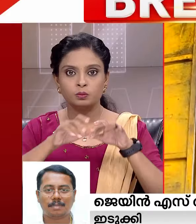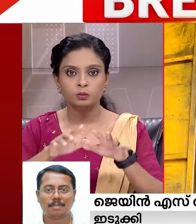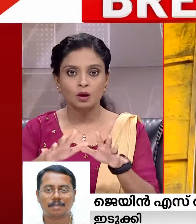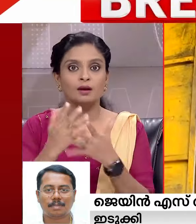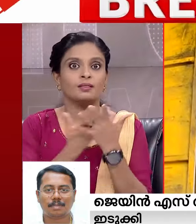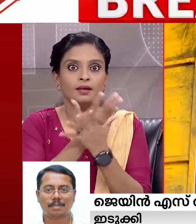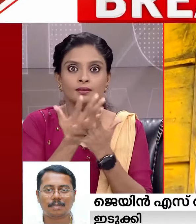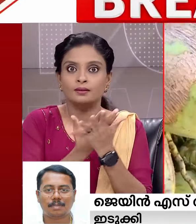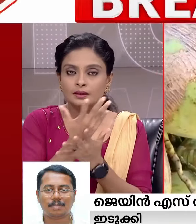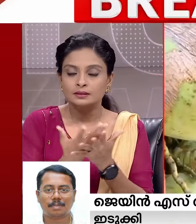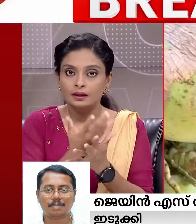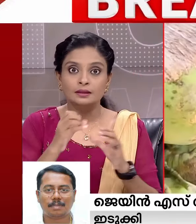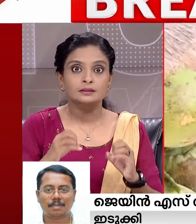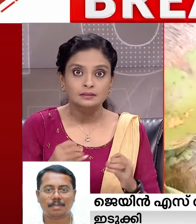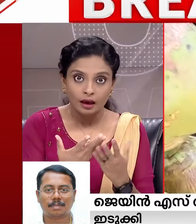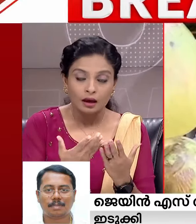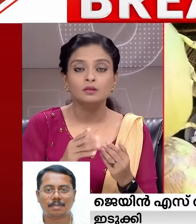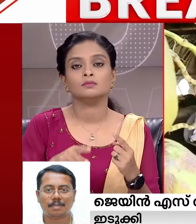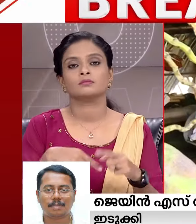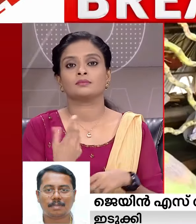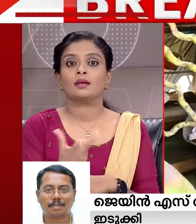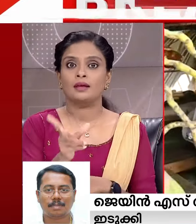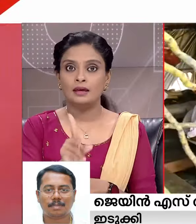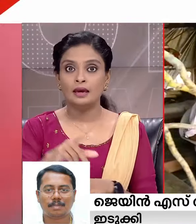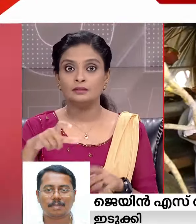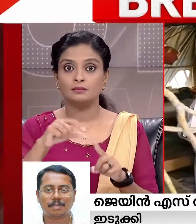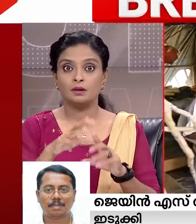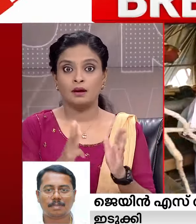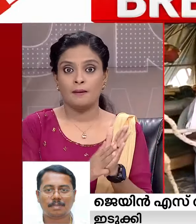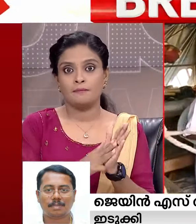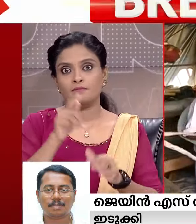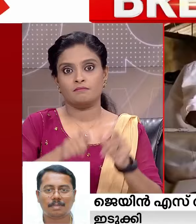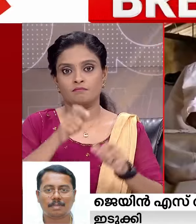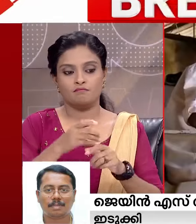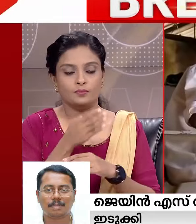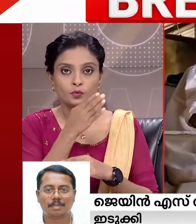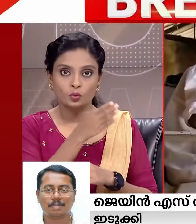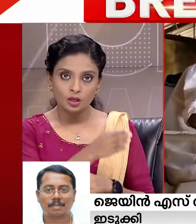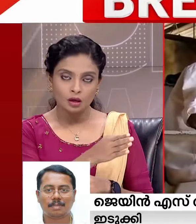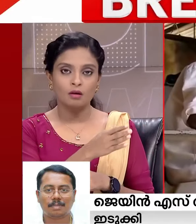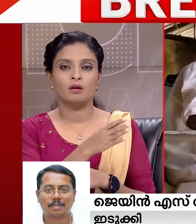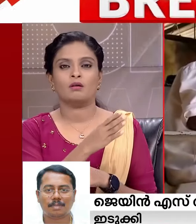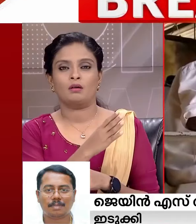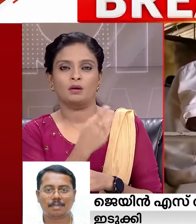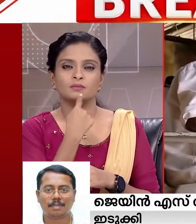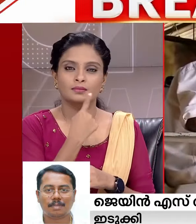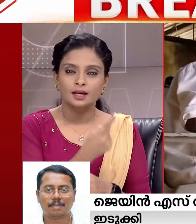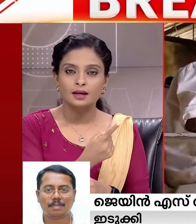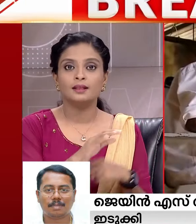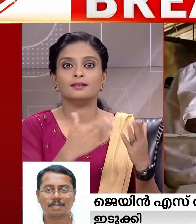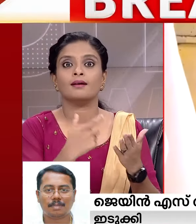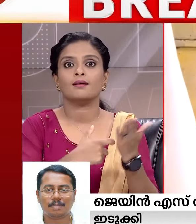ചെയ്ത സാഹചര്യത്തിൽ വീണ്ടും ഇവരെ CPM പ്രവർത്തകർ സമീപിക്കുകയായിരുന്നു. അങ്ങനെ ബന്ധുക്കളുടെ ഒക്കെ നിർദ്ദേശപ്രകാരമാണ്